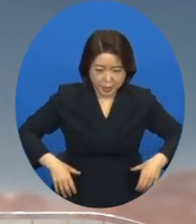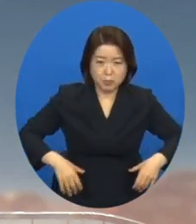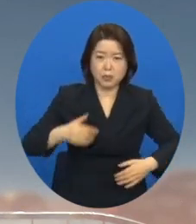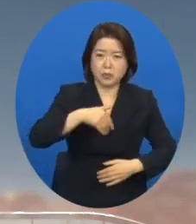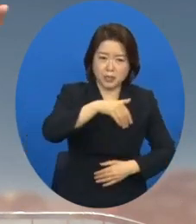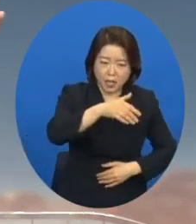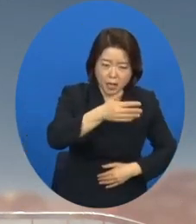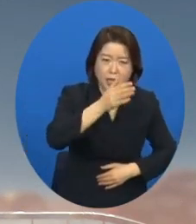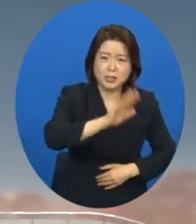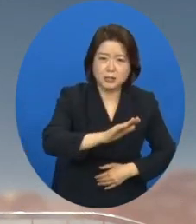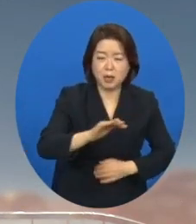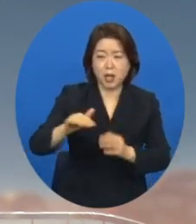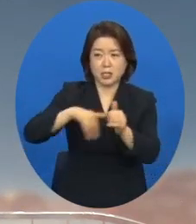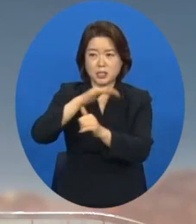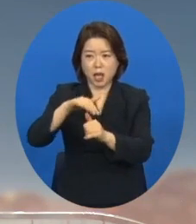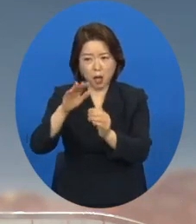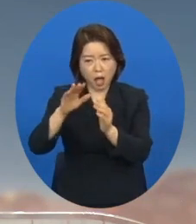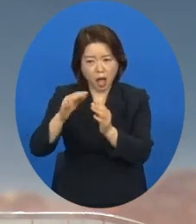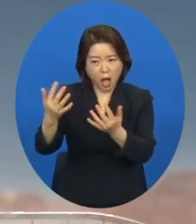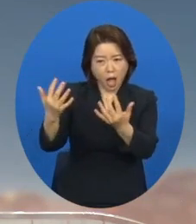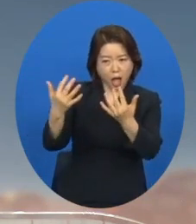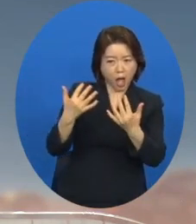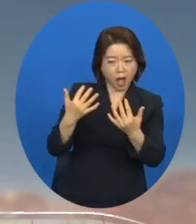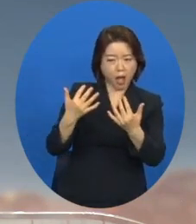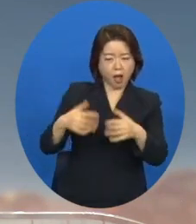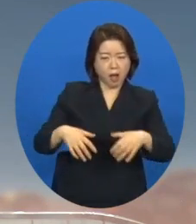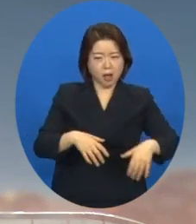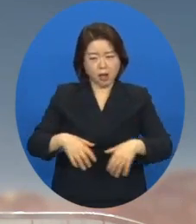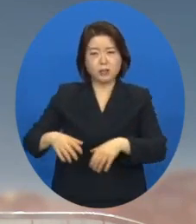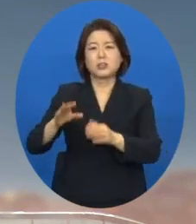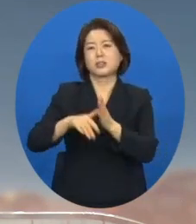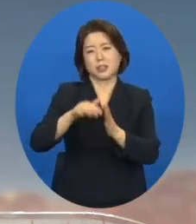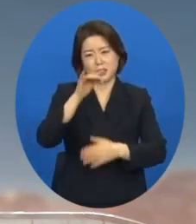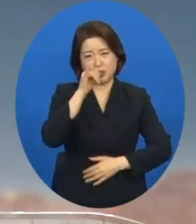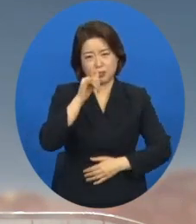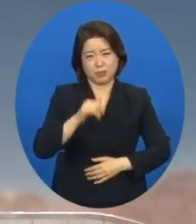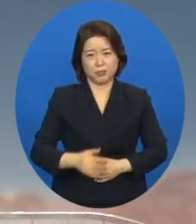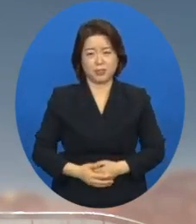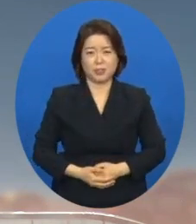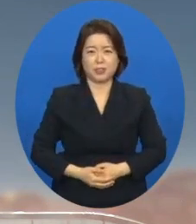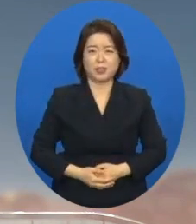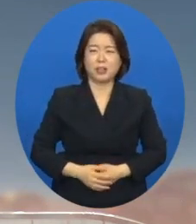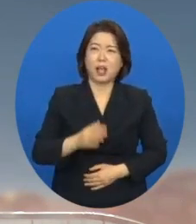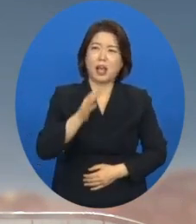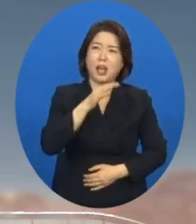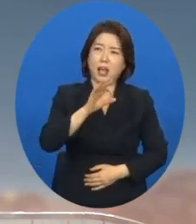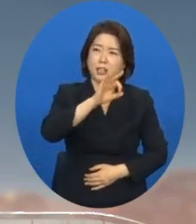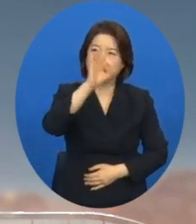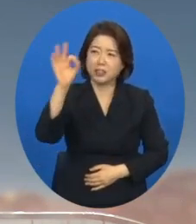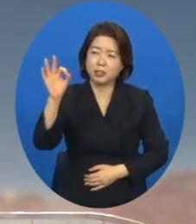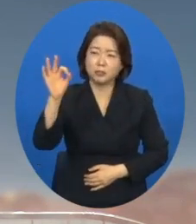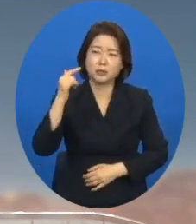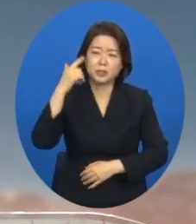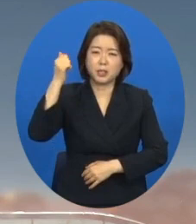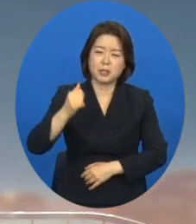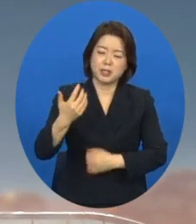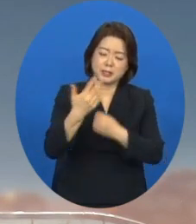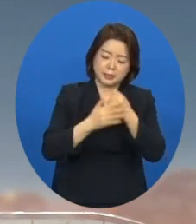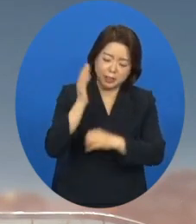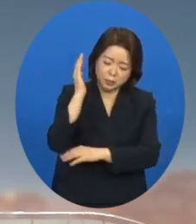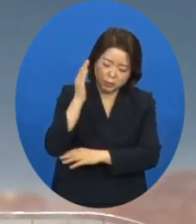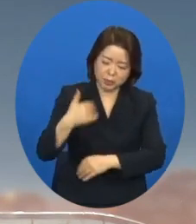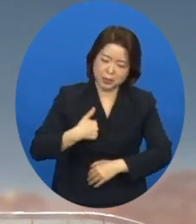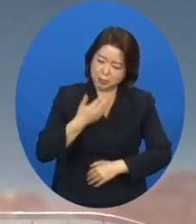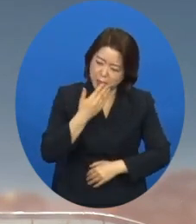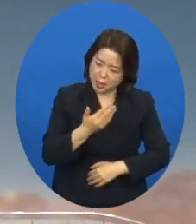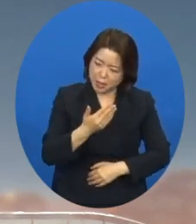나아갔다가도 상황 때문에 멈칫할 때가 있어요. 아, 유 목사님의 그 은혜로운 설교 내가 할